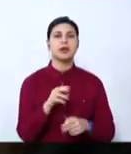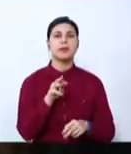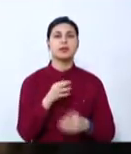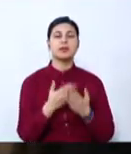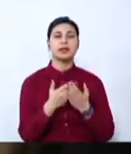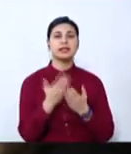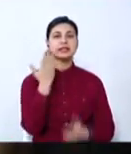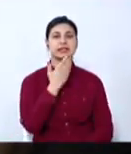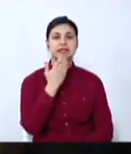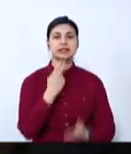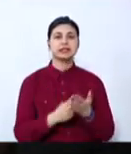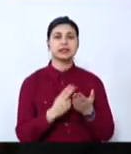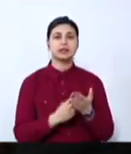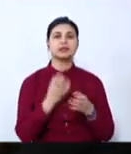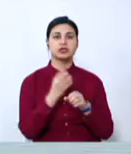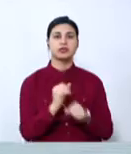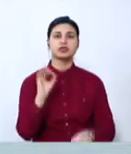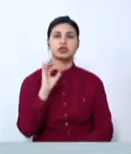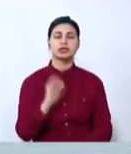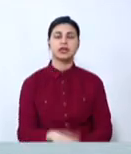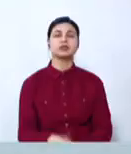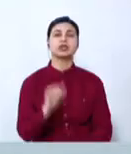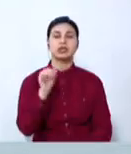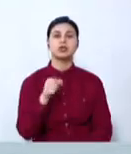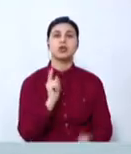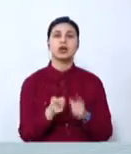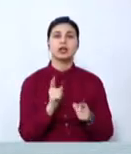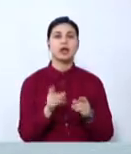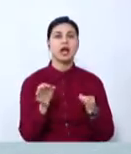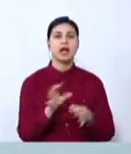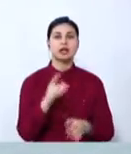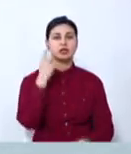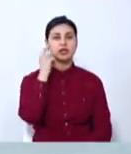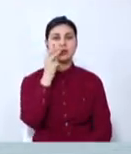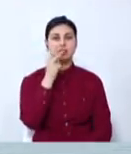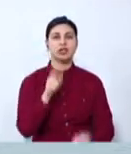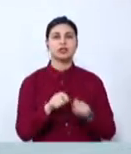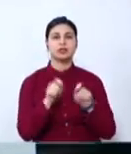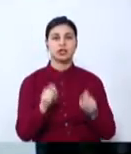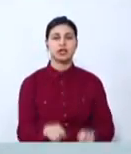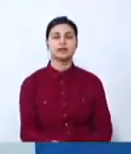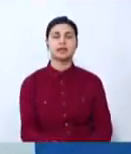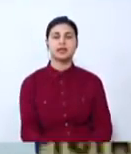თუნდაც წიგნებით წონაში კლების შესახებ. Შესაძლოა რეალობაზე არასწორი წარმოდგენები შეგექმნათ.